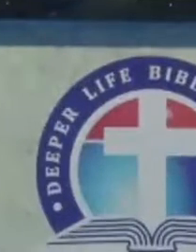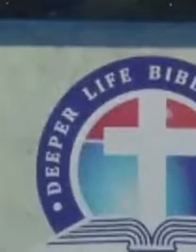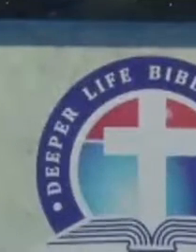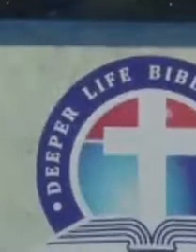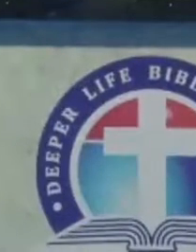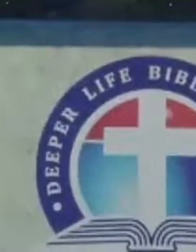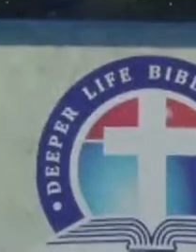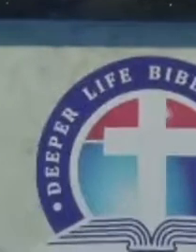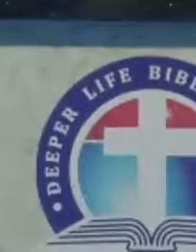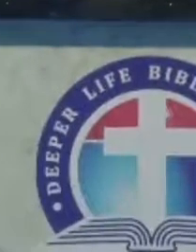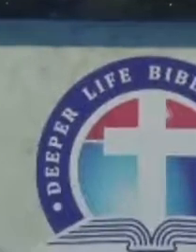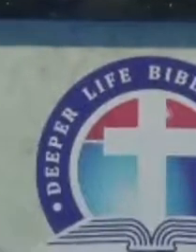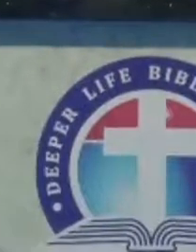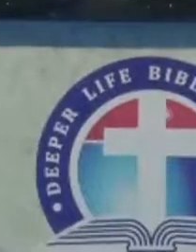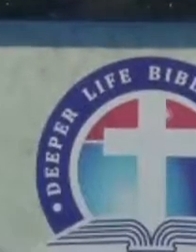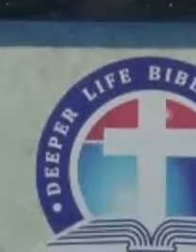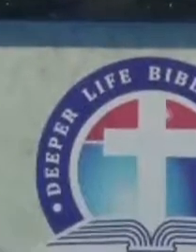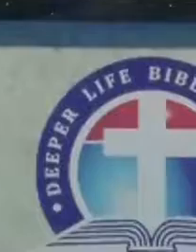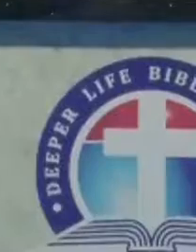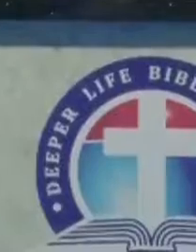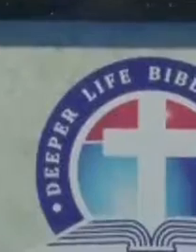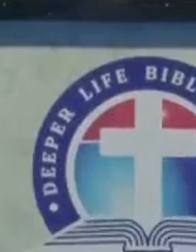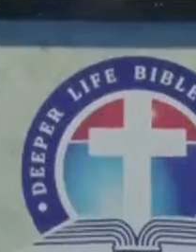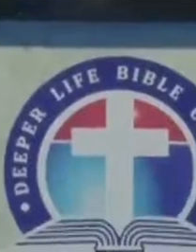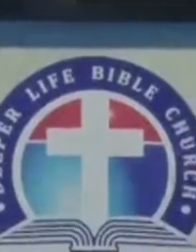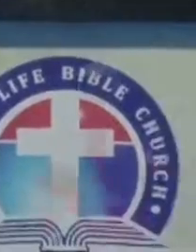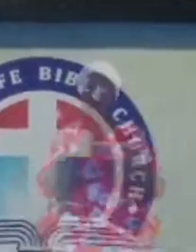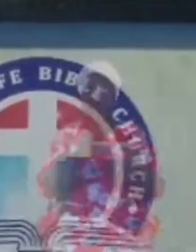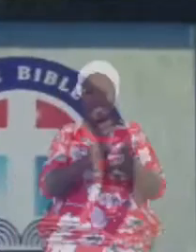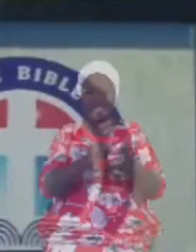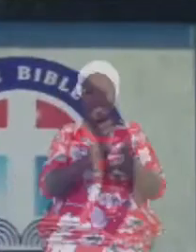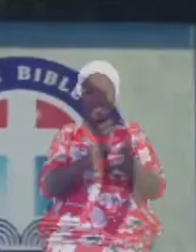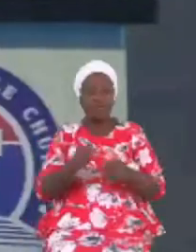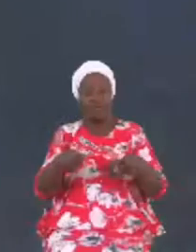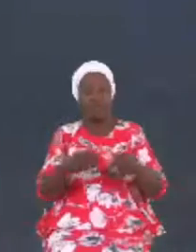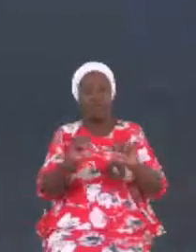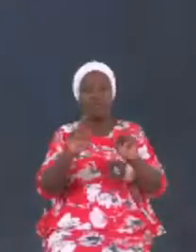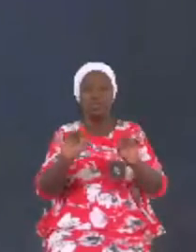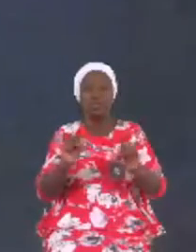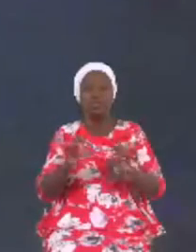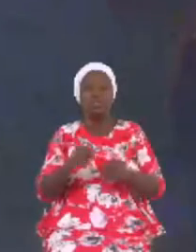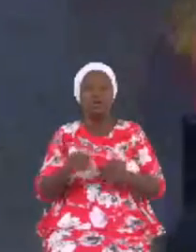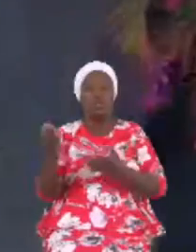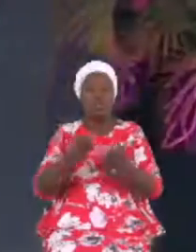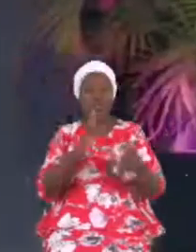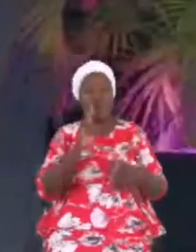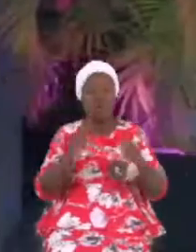dans l'acte d'un péché de la chair. Ces pharisiens l'ont amené à